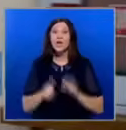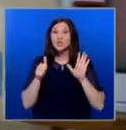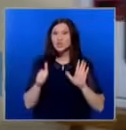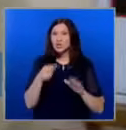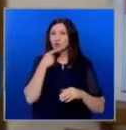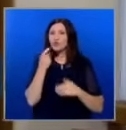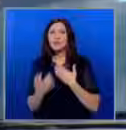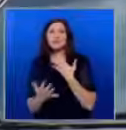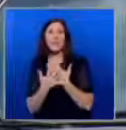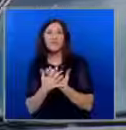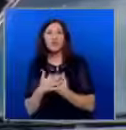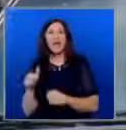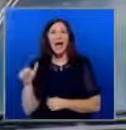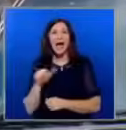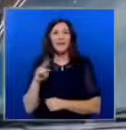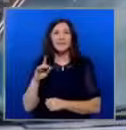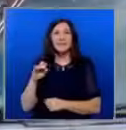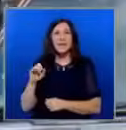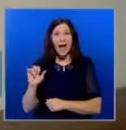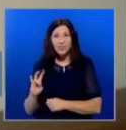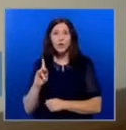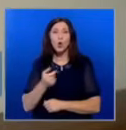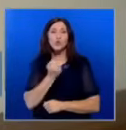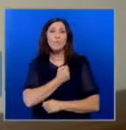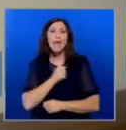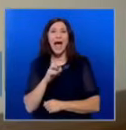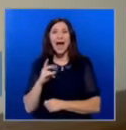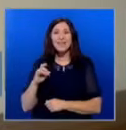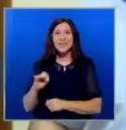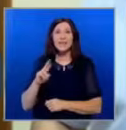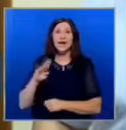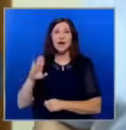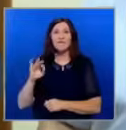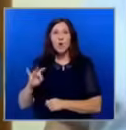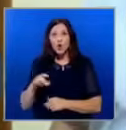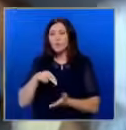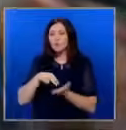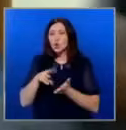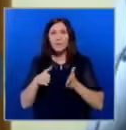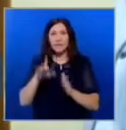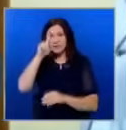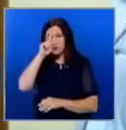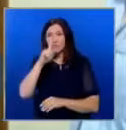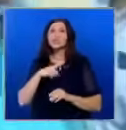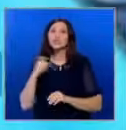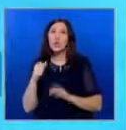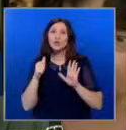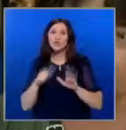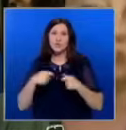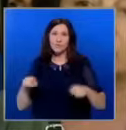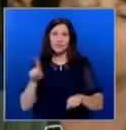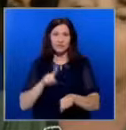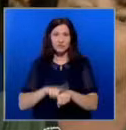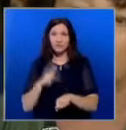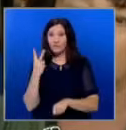6 години затвор за Адриан, който уби Ани и Явор на пешеходна пътека в София с 106 км в час.